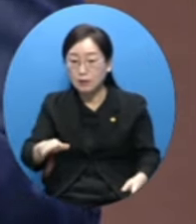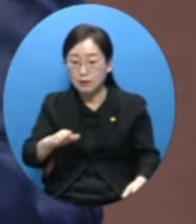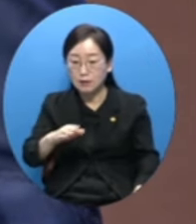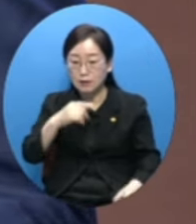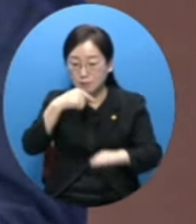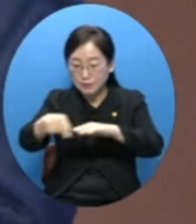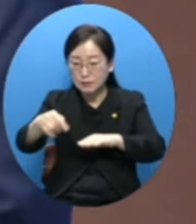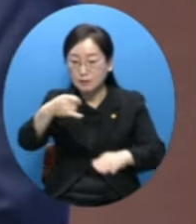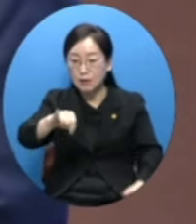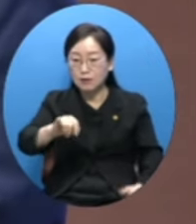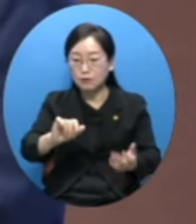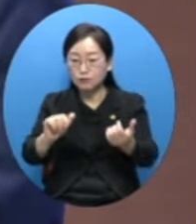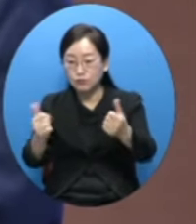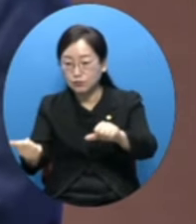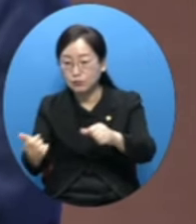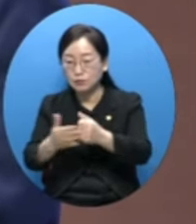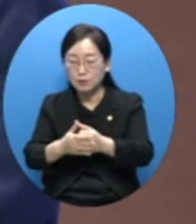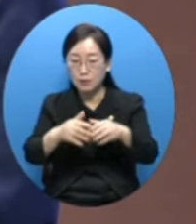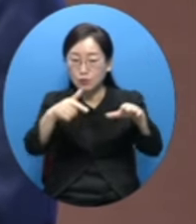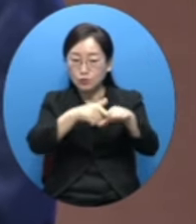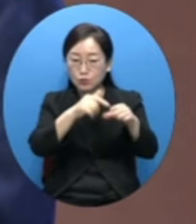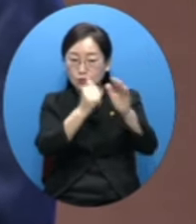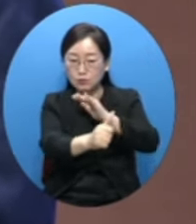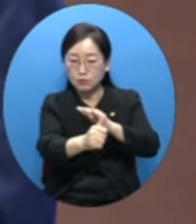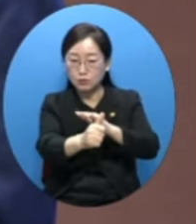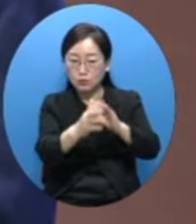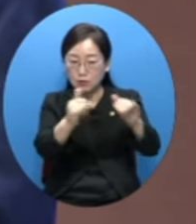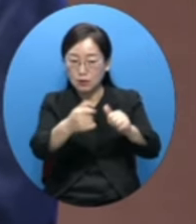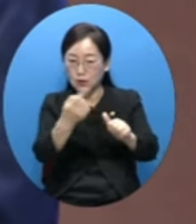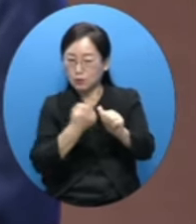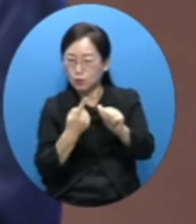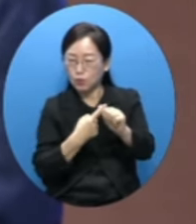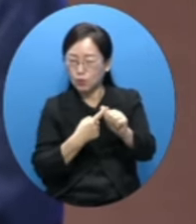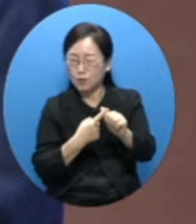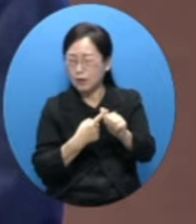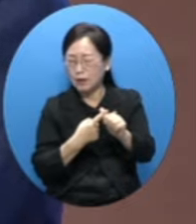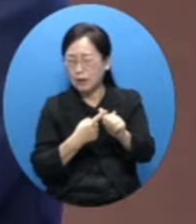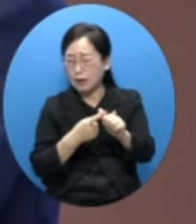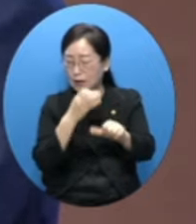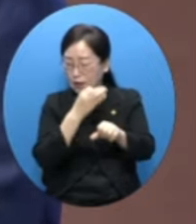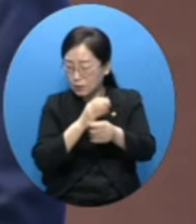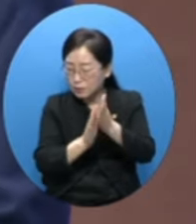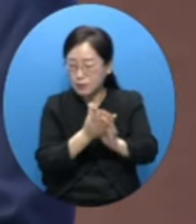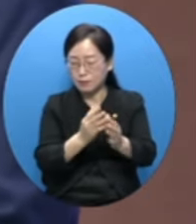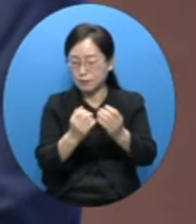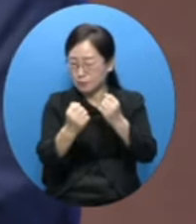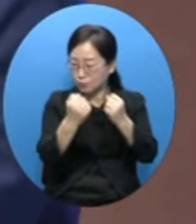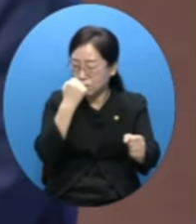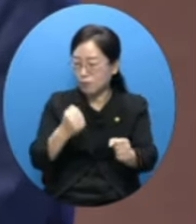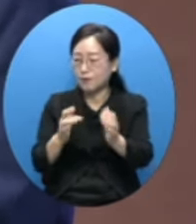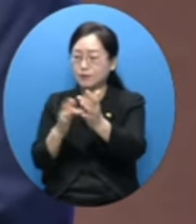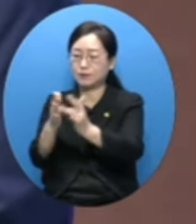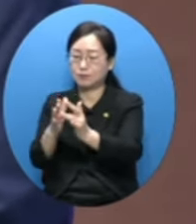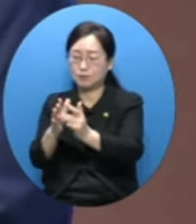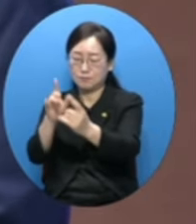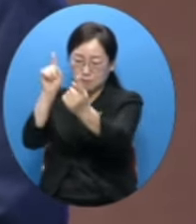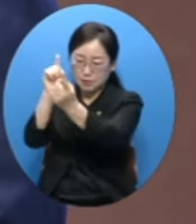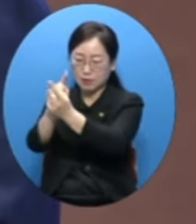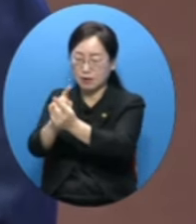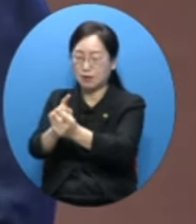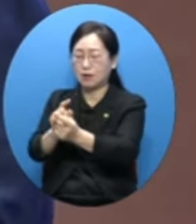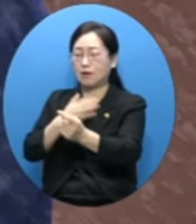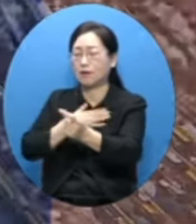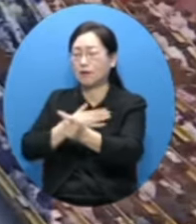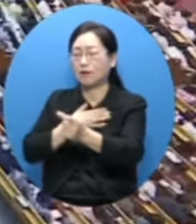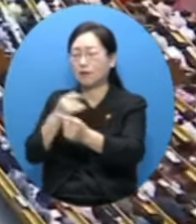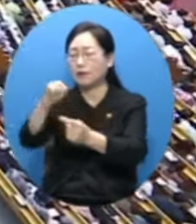자기가 종교 지도자들로부터 비난받을 각오를 하고 예수님께 나와 딸을 살려달라고 엎드린